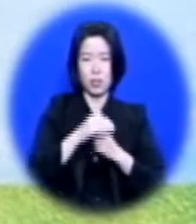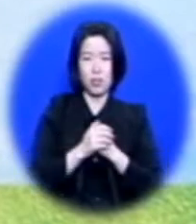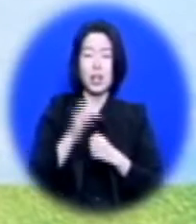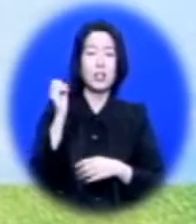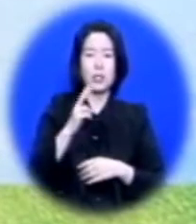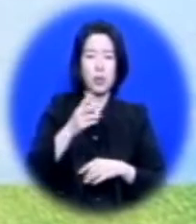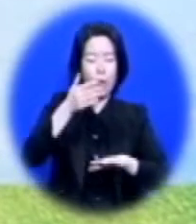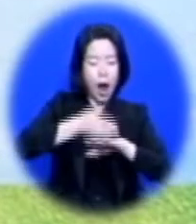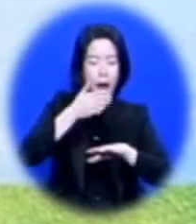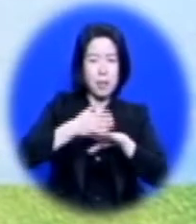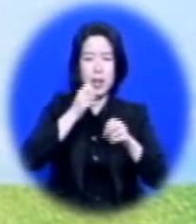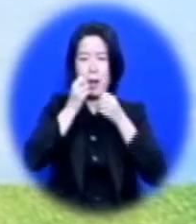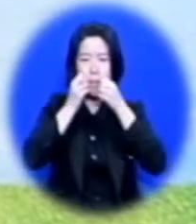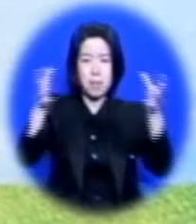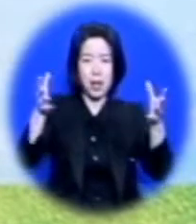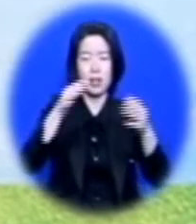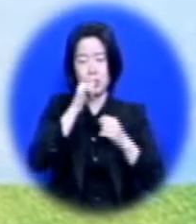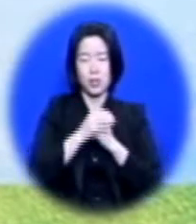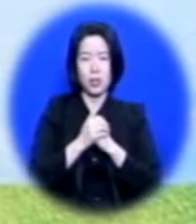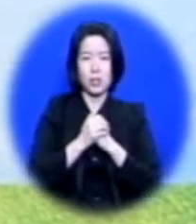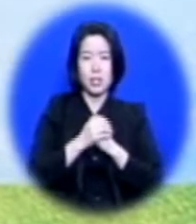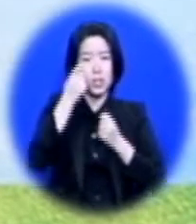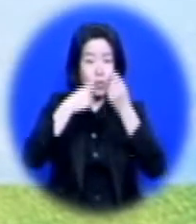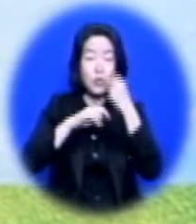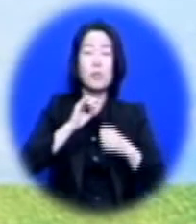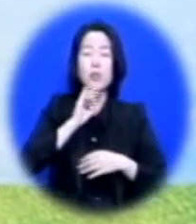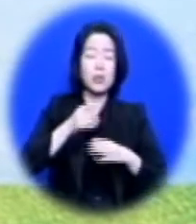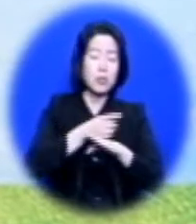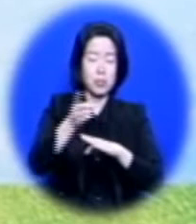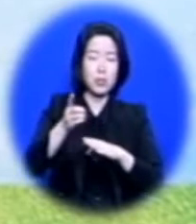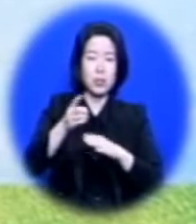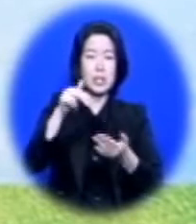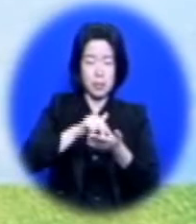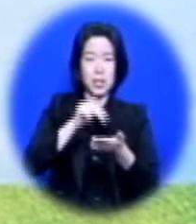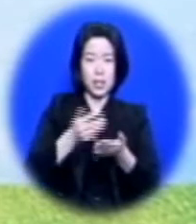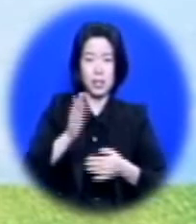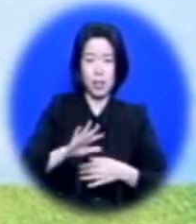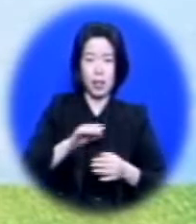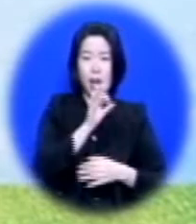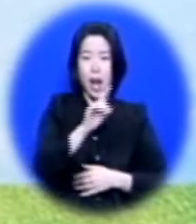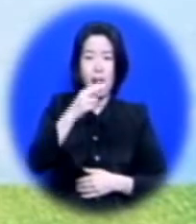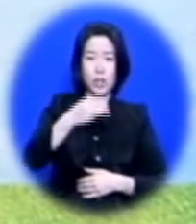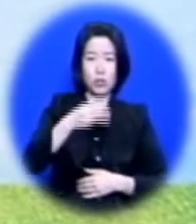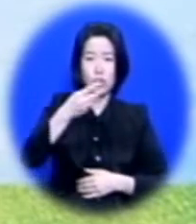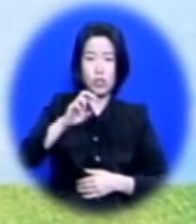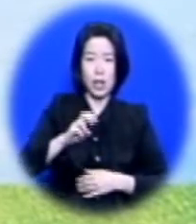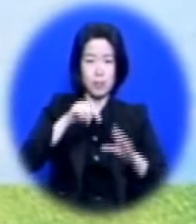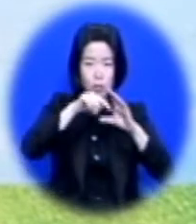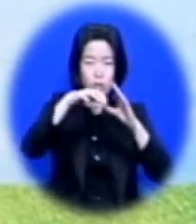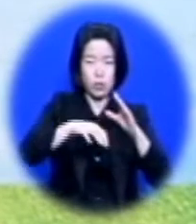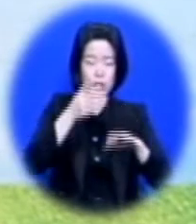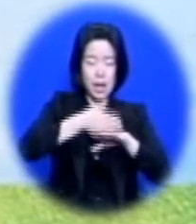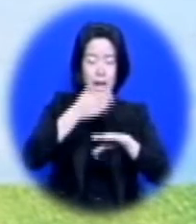감사 터져나와 사실 눈물 밖에 안 나오면 저지 얻는데 아둘람 굴 속에서 감사가 터져 나온